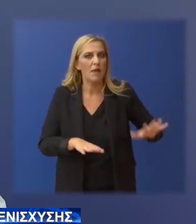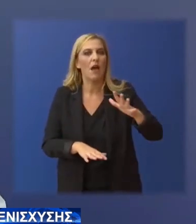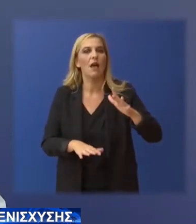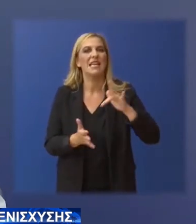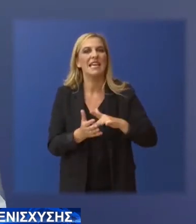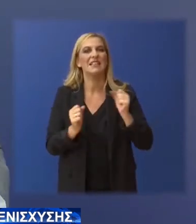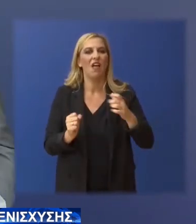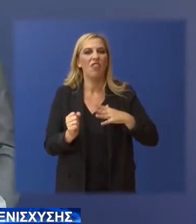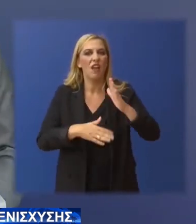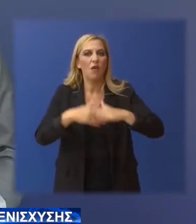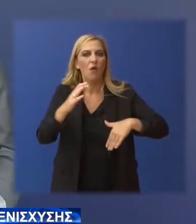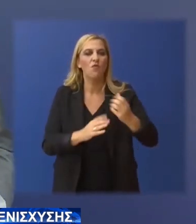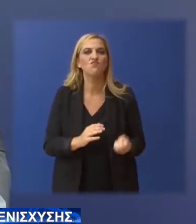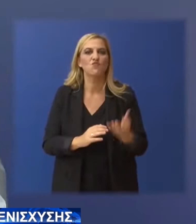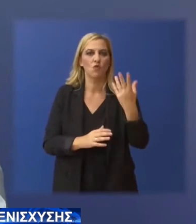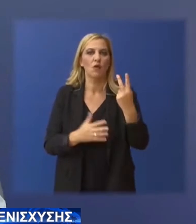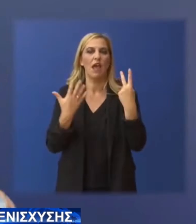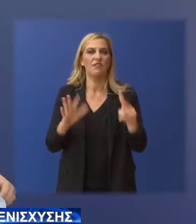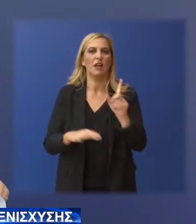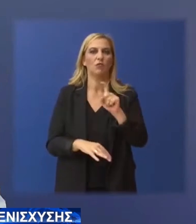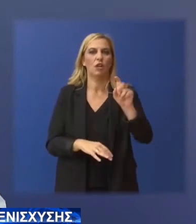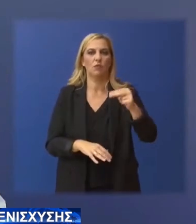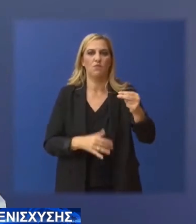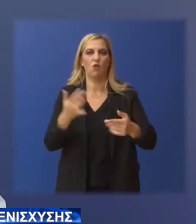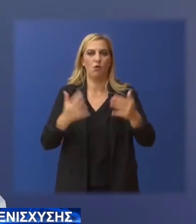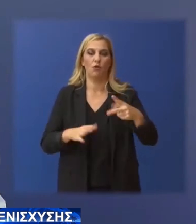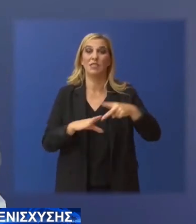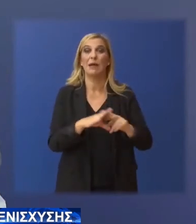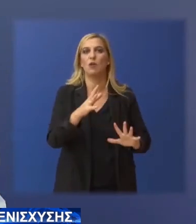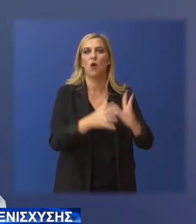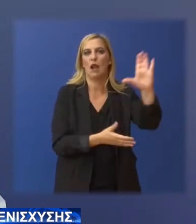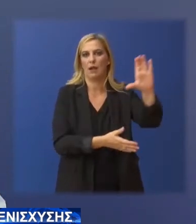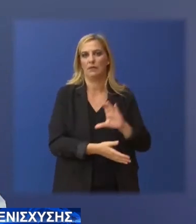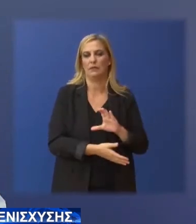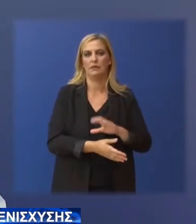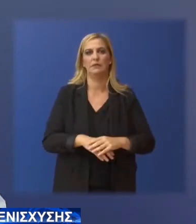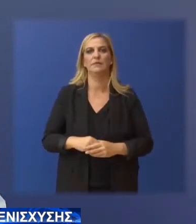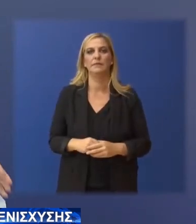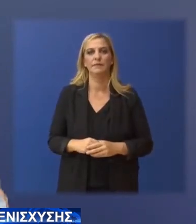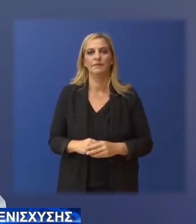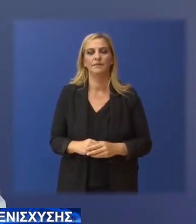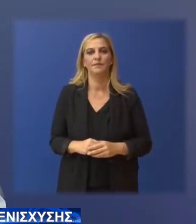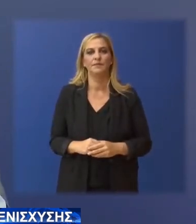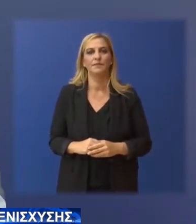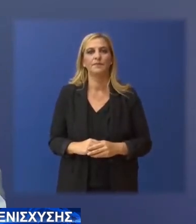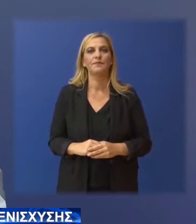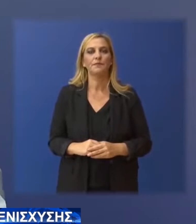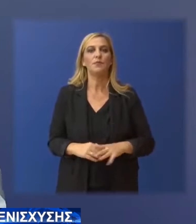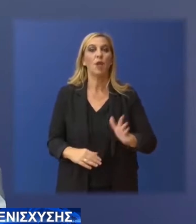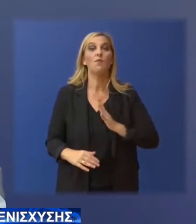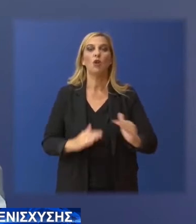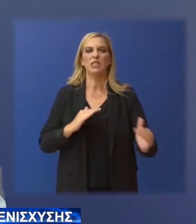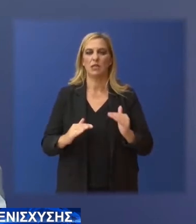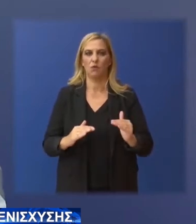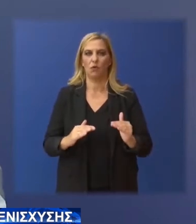κέντρων υγείας της χώρας, με προϋπολογισμό 700 εκατομμύρια ευρώ από το Ταμείο Ανάκαμψης. Ενισχύεται η πολιτική